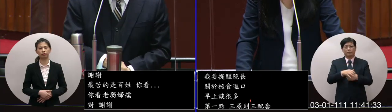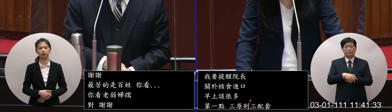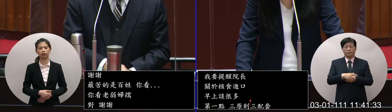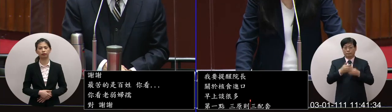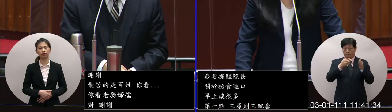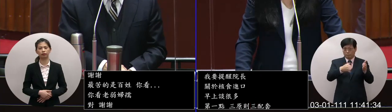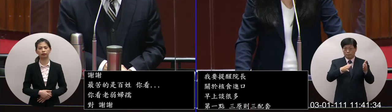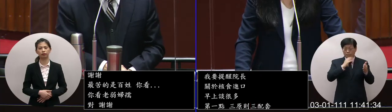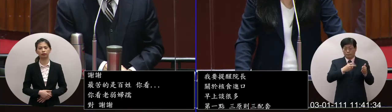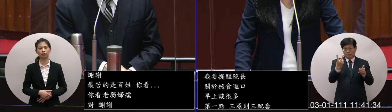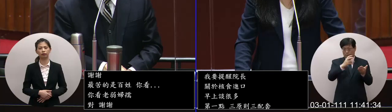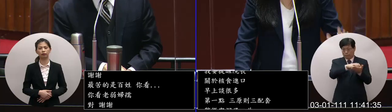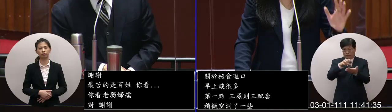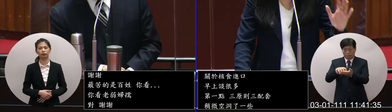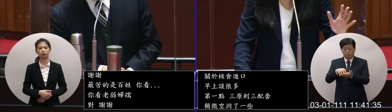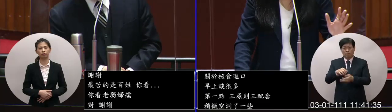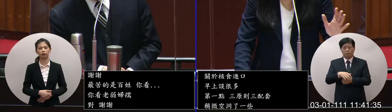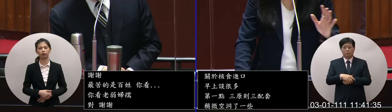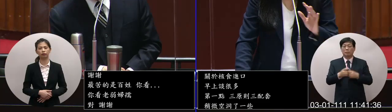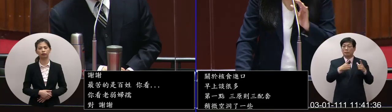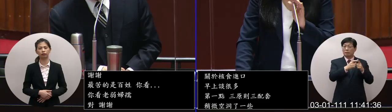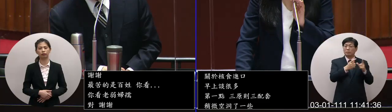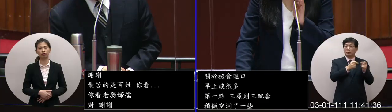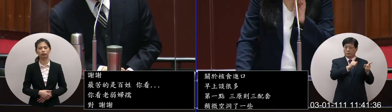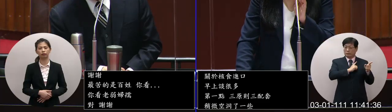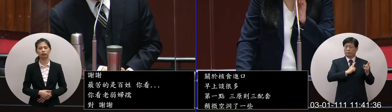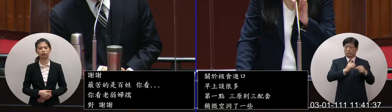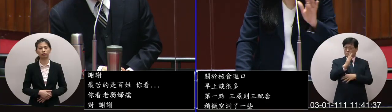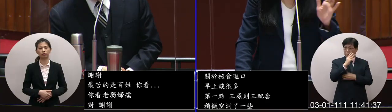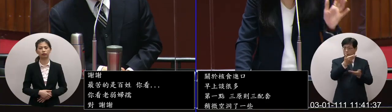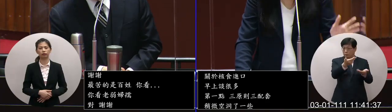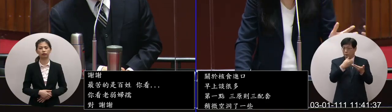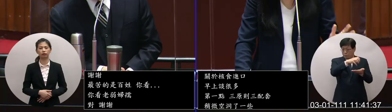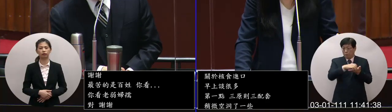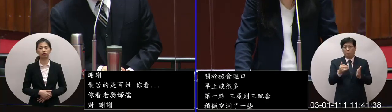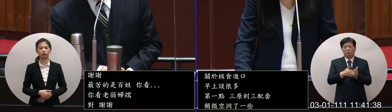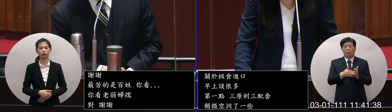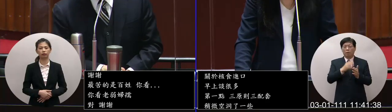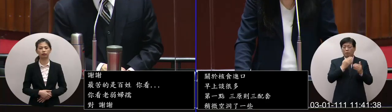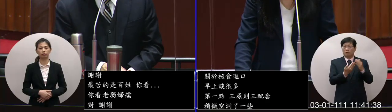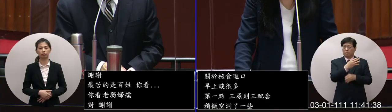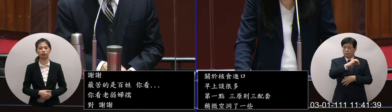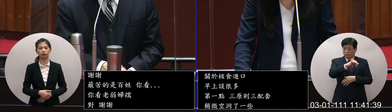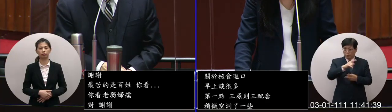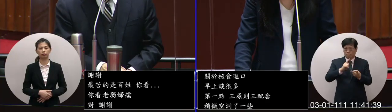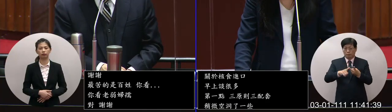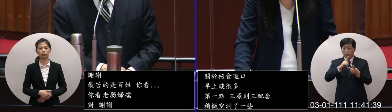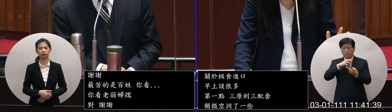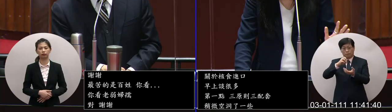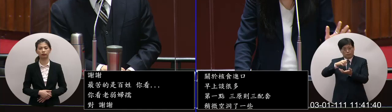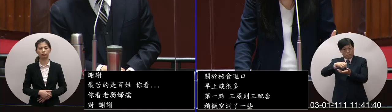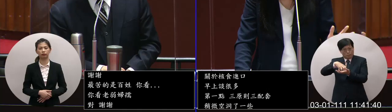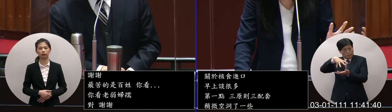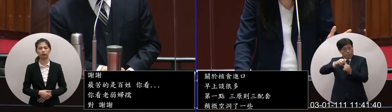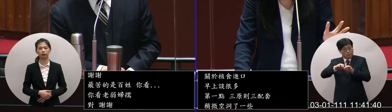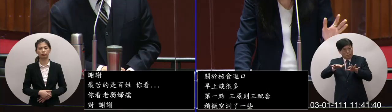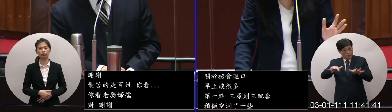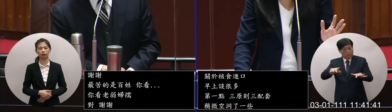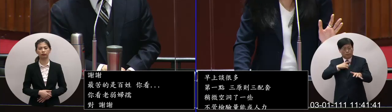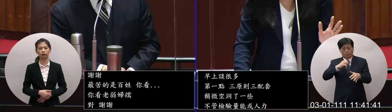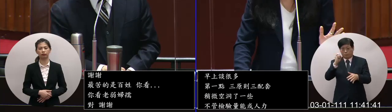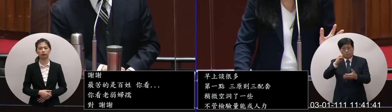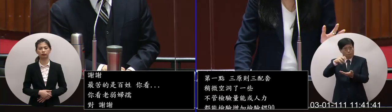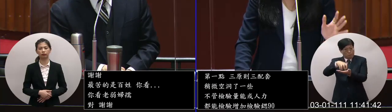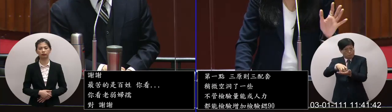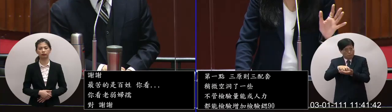们对于双证明哦，都是日方的官方所提供的，不管是产地证明还是核射那个辐射